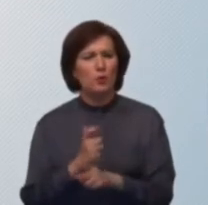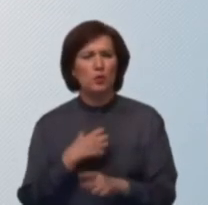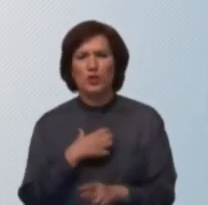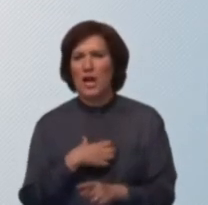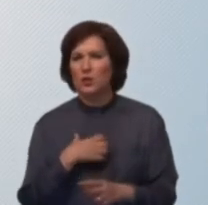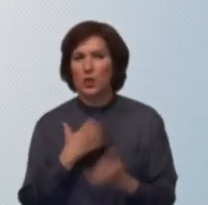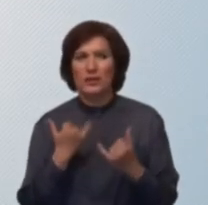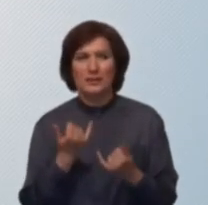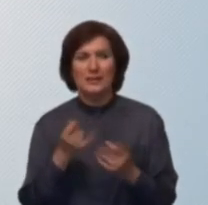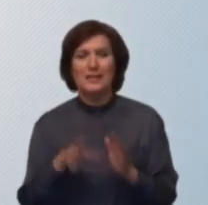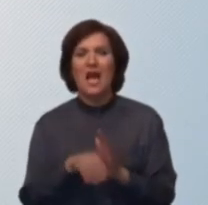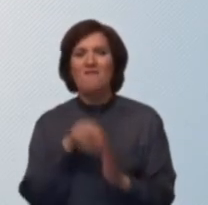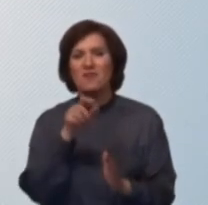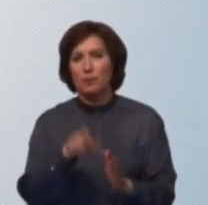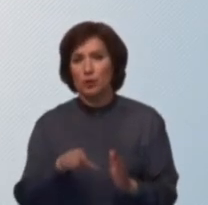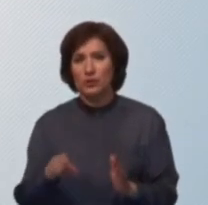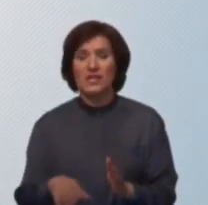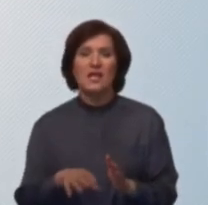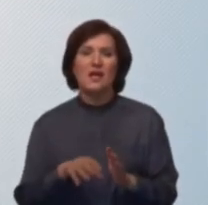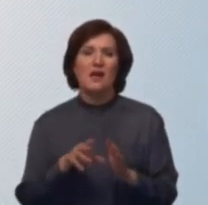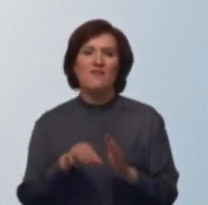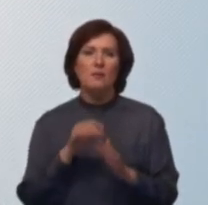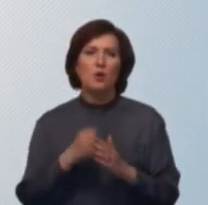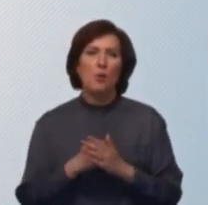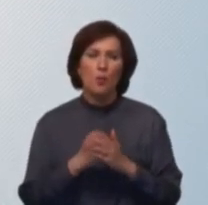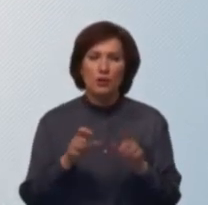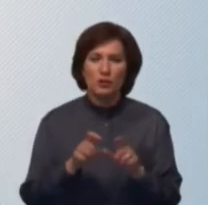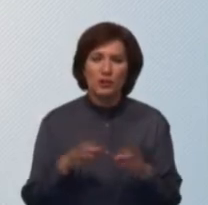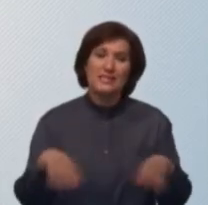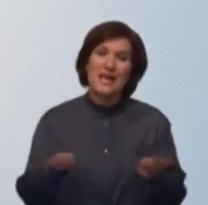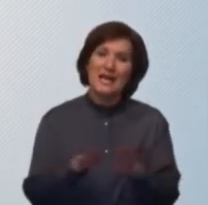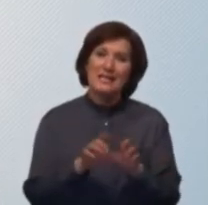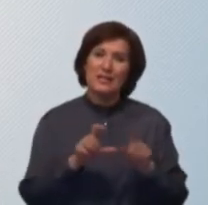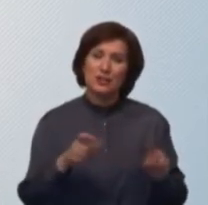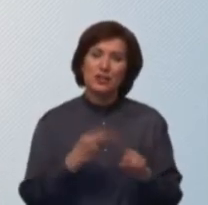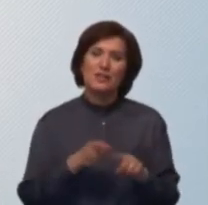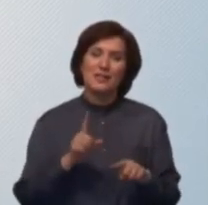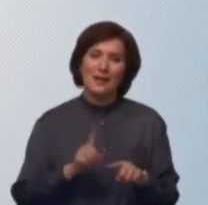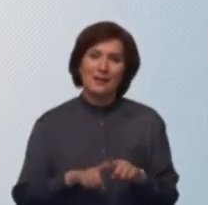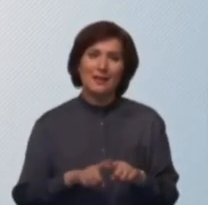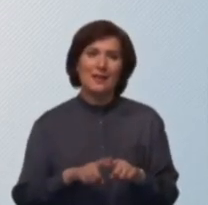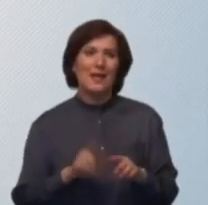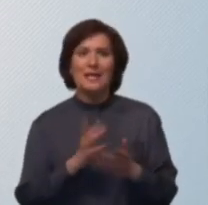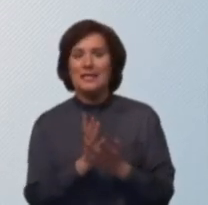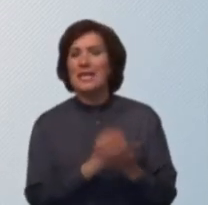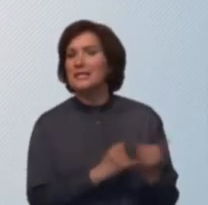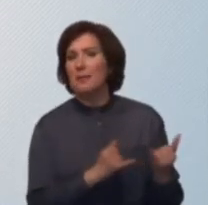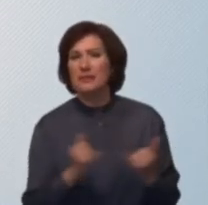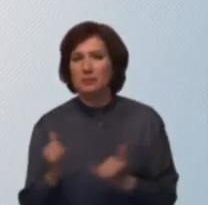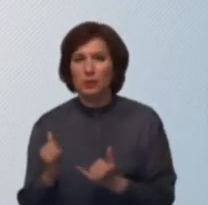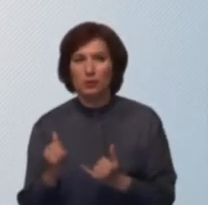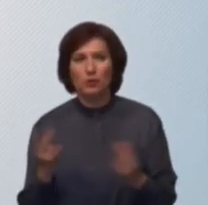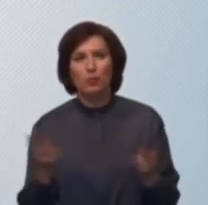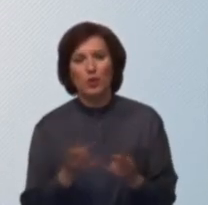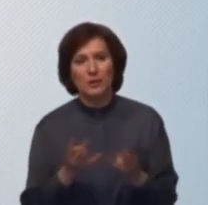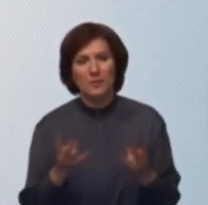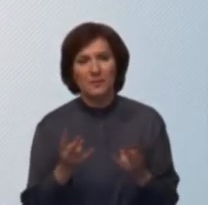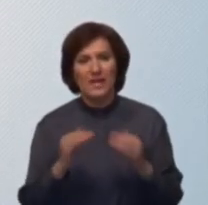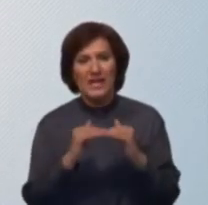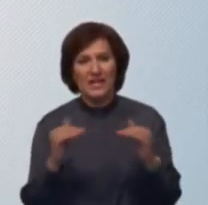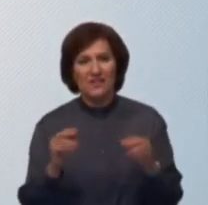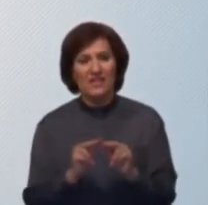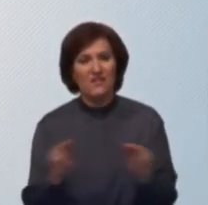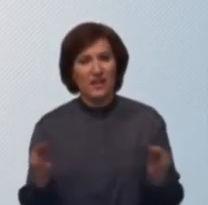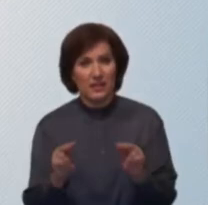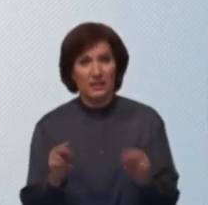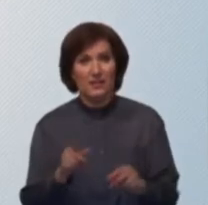актуальне зараз для виборців. Вибір опорних шкіл, закриття тих шкіл, які не забезпечують потрібний рівень